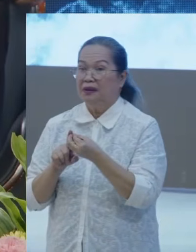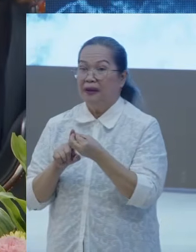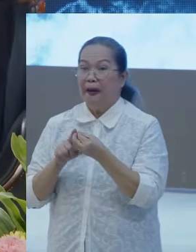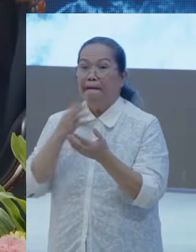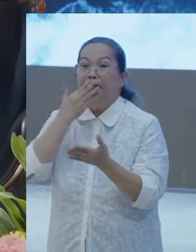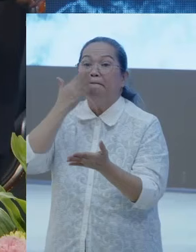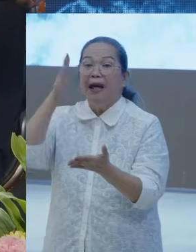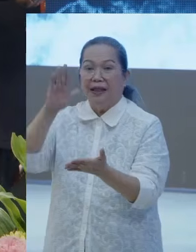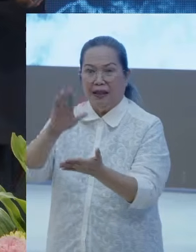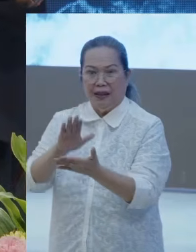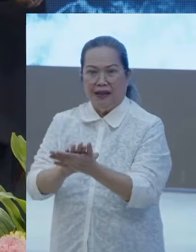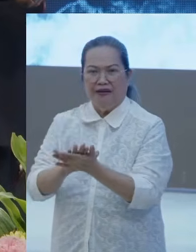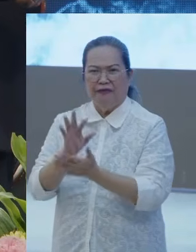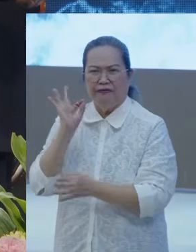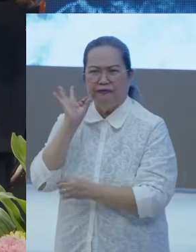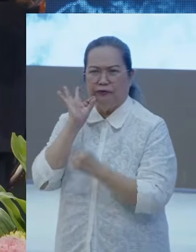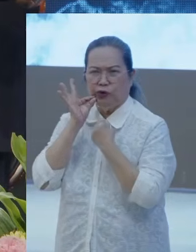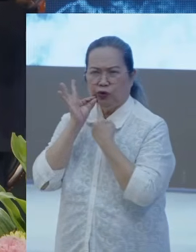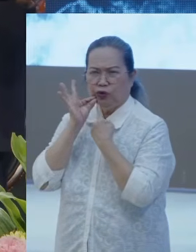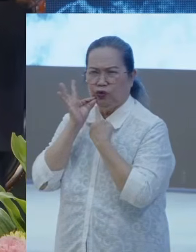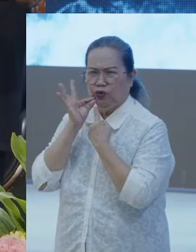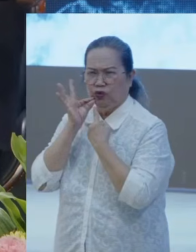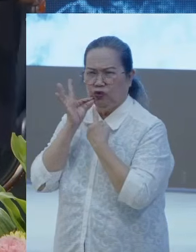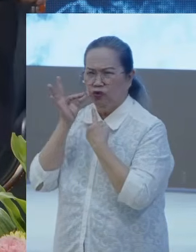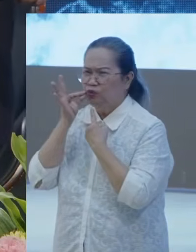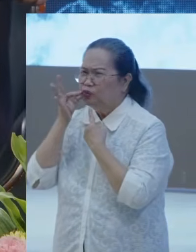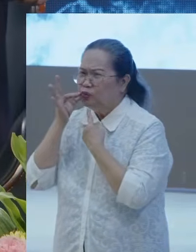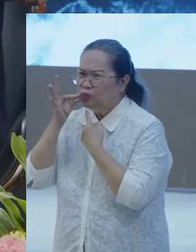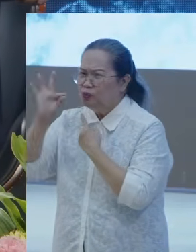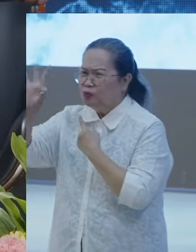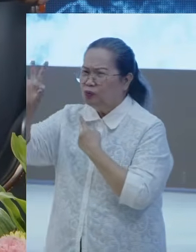masamang prutas. No?